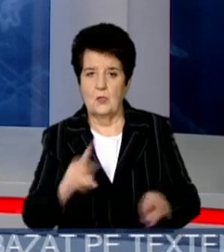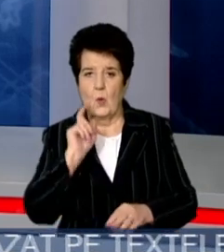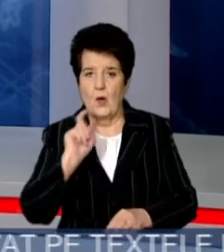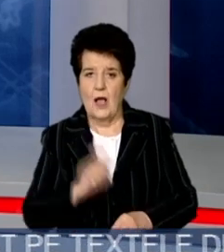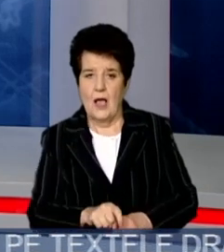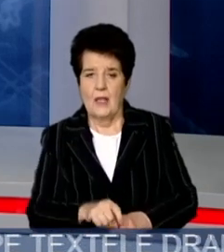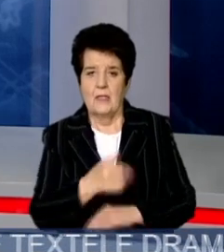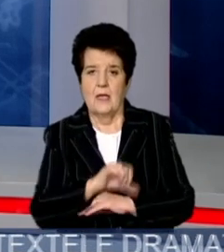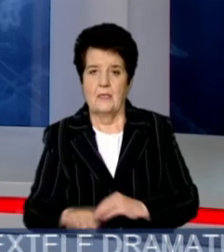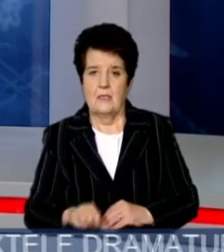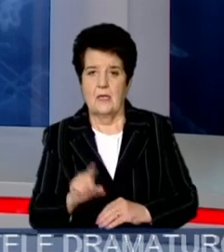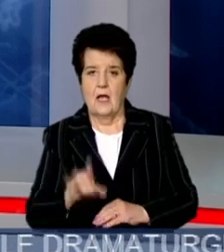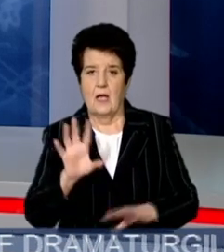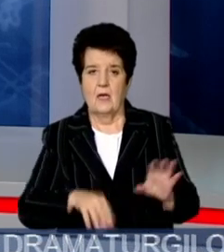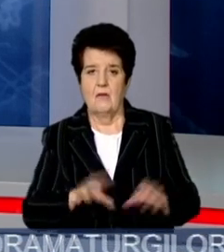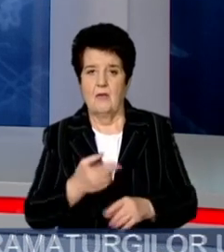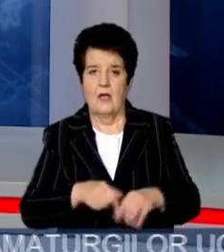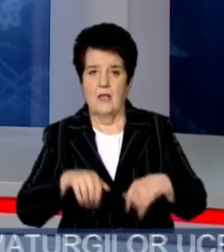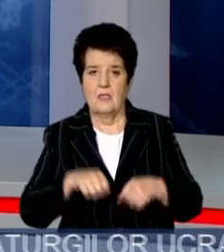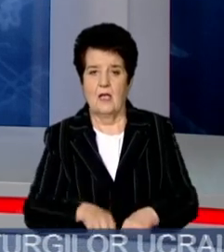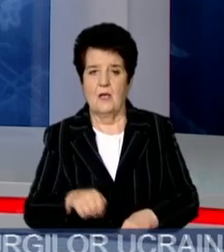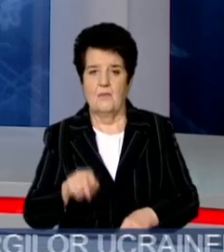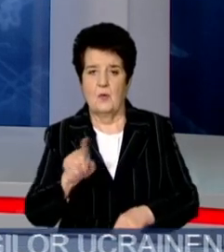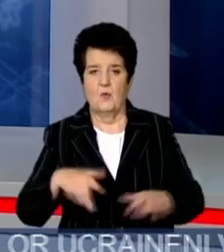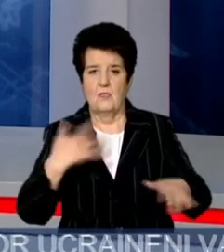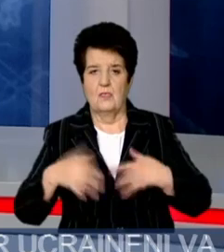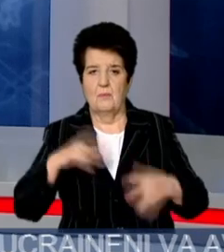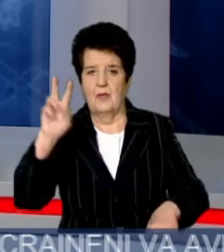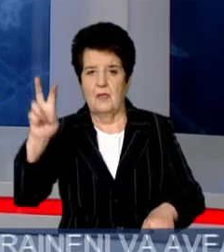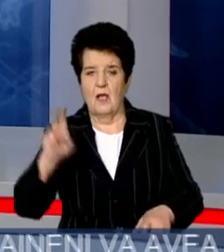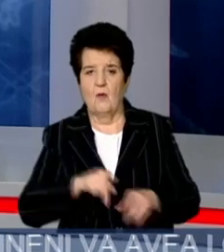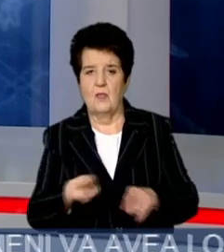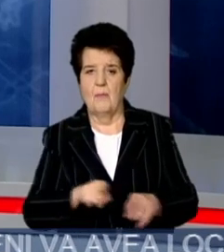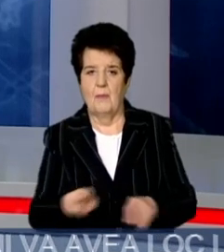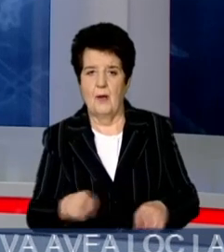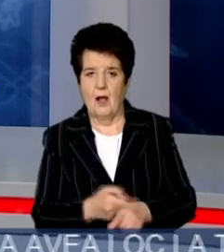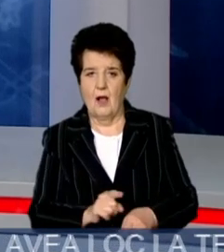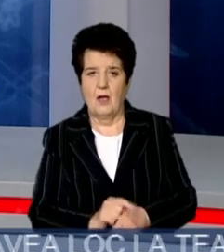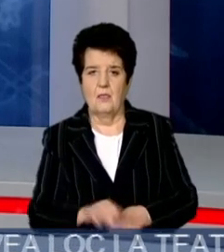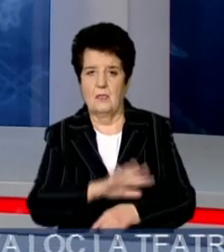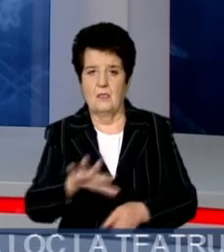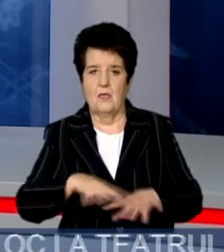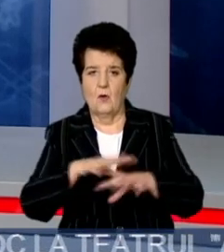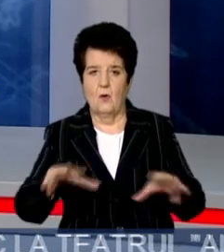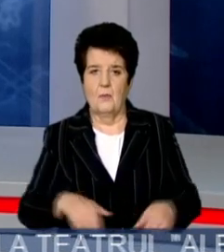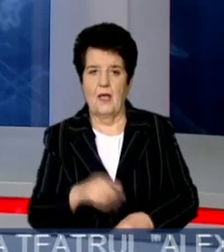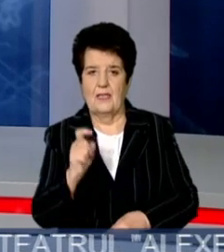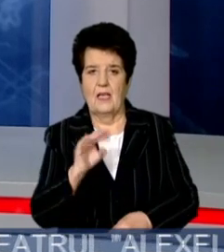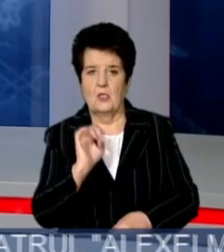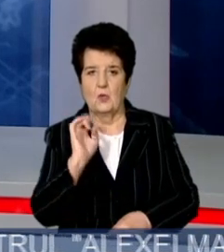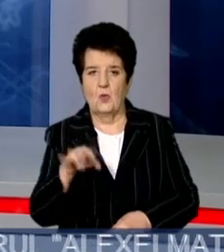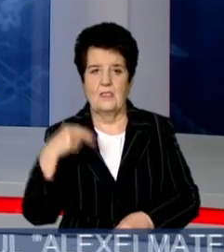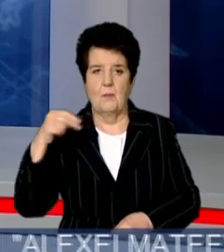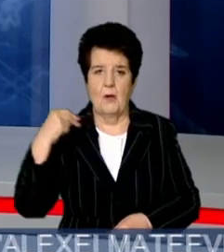ucrainean de Externe a calificat drept un spectacol de propagandă exercițiul în regiunile ocupaten zapporuz și